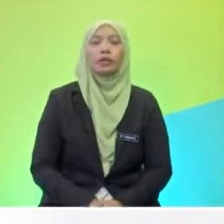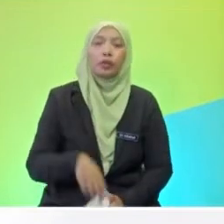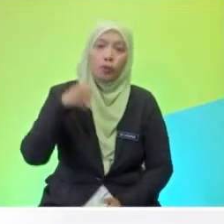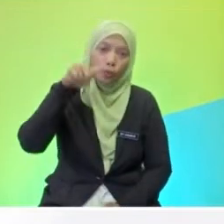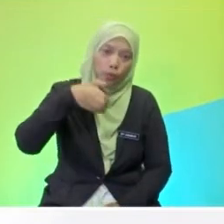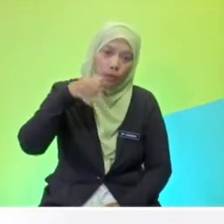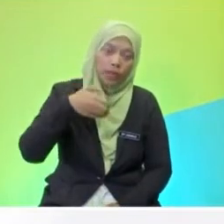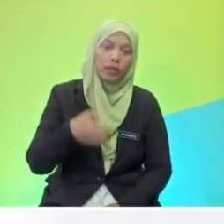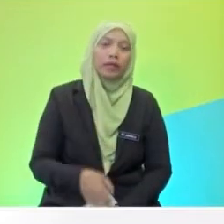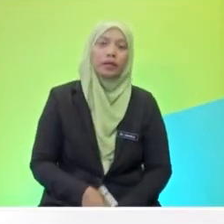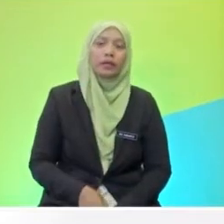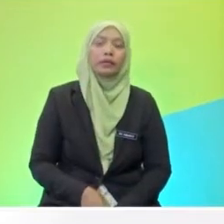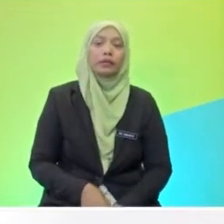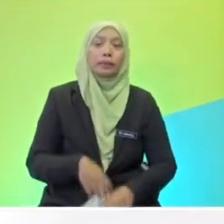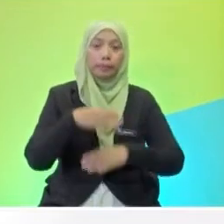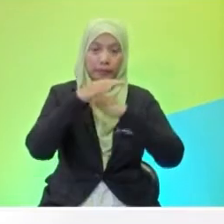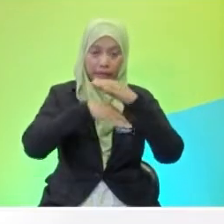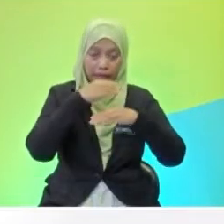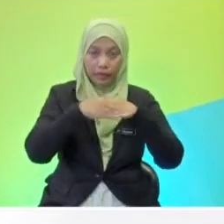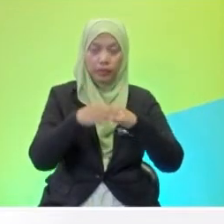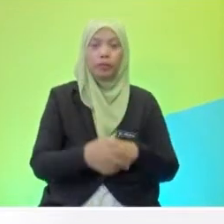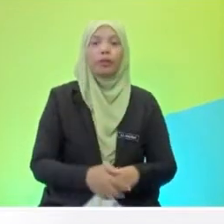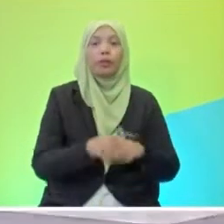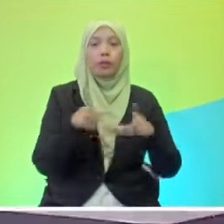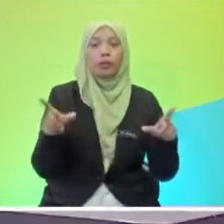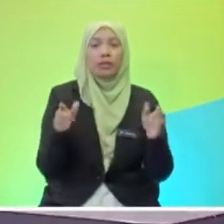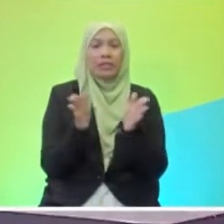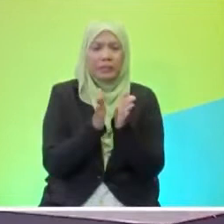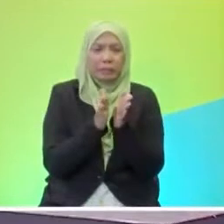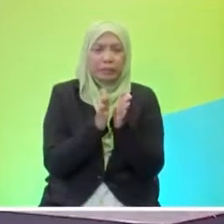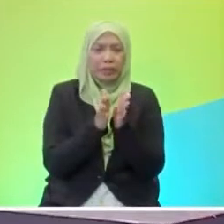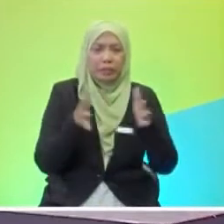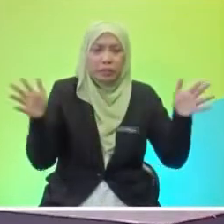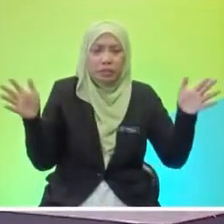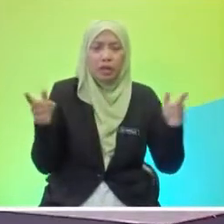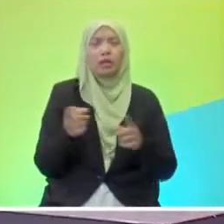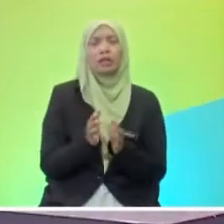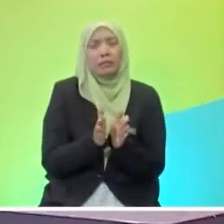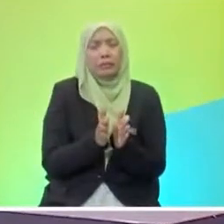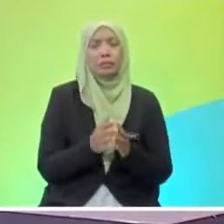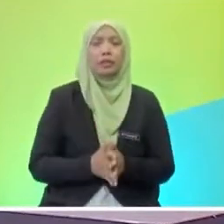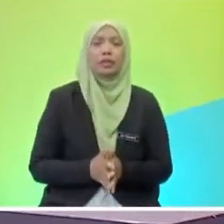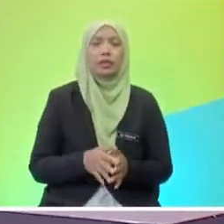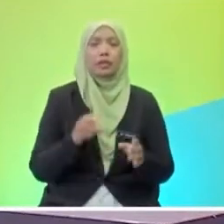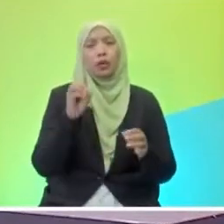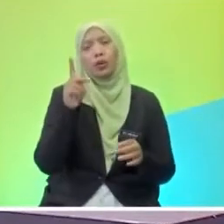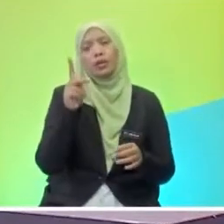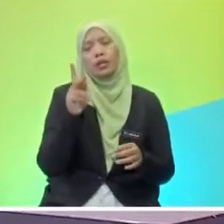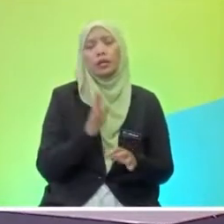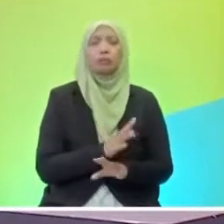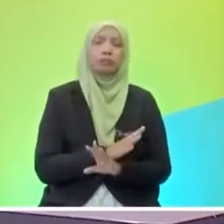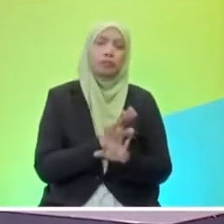tambah situ daripada tempat ini luas dan jadi sempit daripada apa tuh tempatnya Oke dah jadi